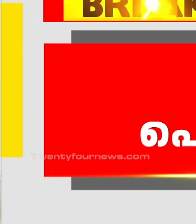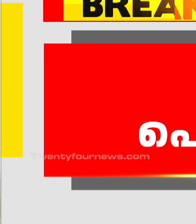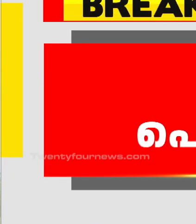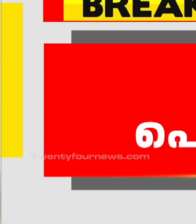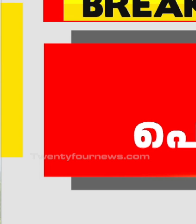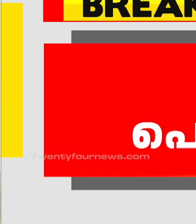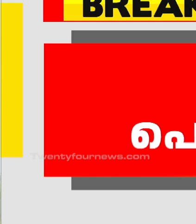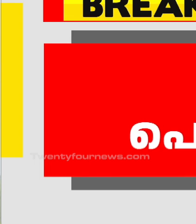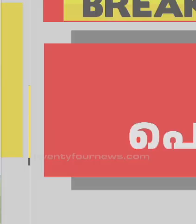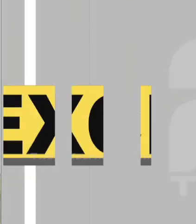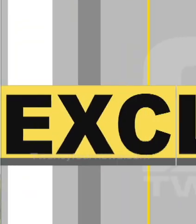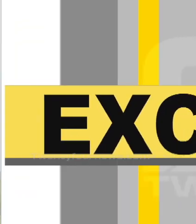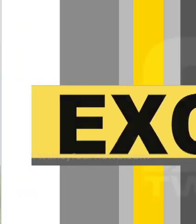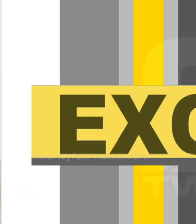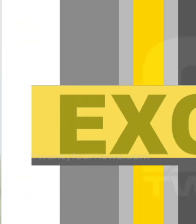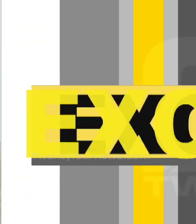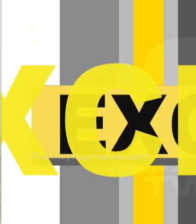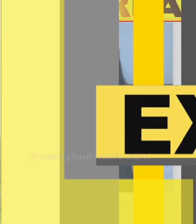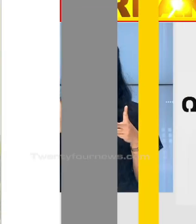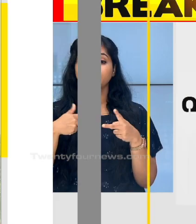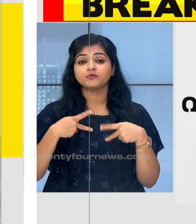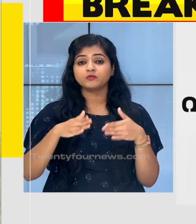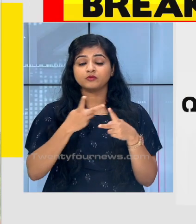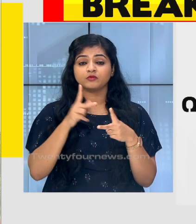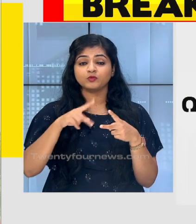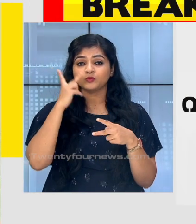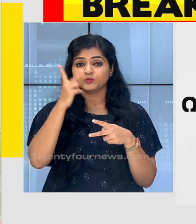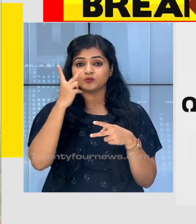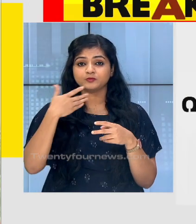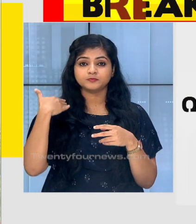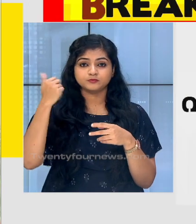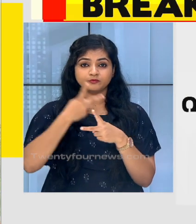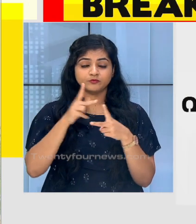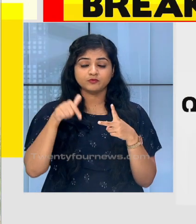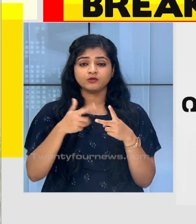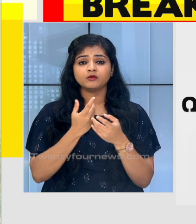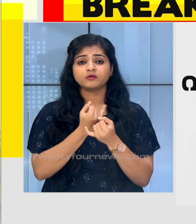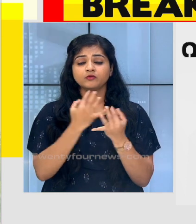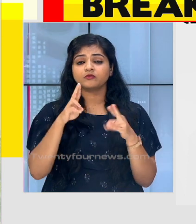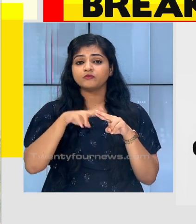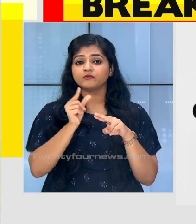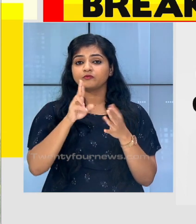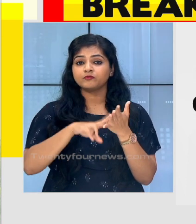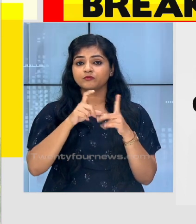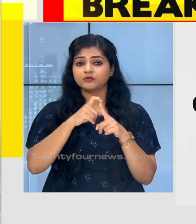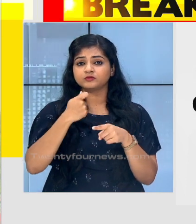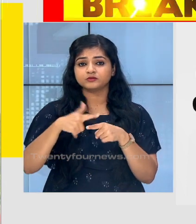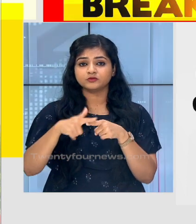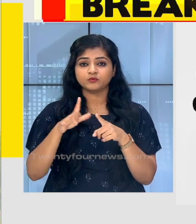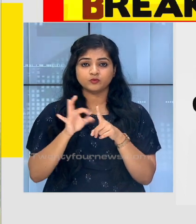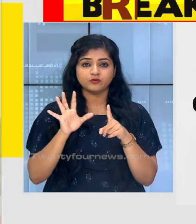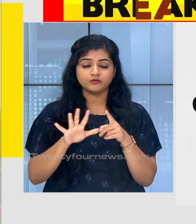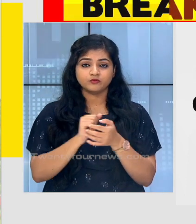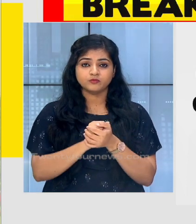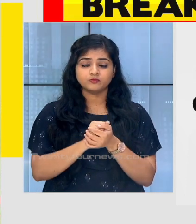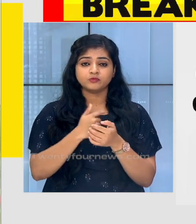തള്ളിത്തരണം. കാരണം എന്തെല്ലാം കാര്യങ്ങൾക്ക് വേണ്ടി ബഹുമാനപ്പെട്ട ടൂറിസം മിനിസ്റ്ററൊക്കെ ഈ എത്രയോ ഫണ്ട് ചെലവഴിക്കുന്നതായി എനിക്ക് ഒരു